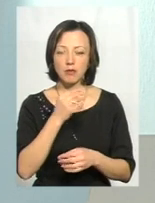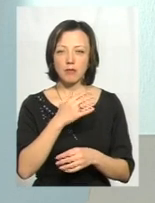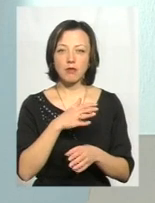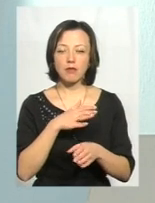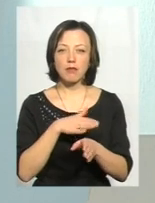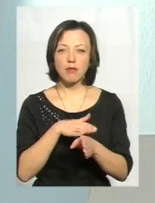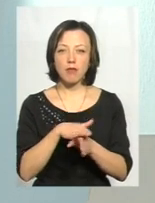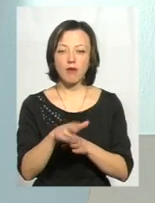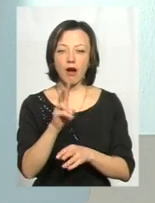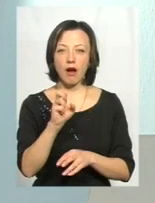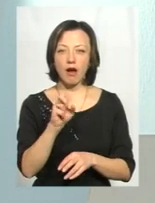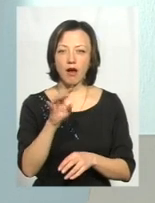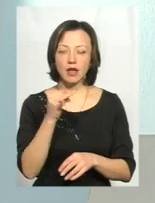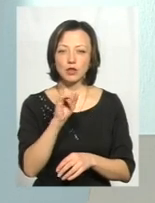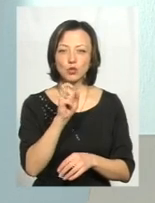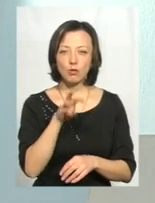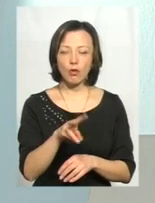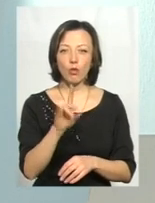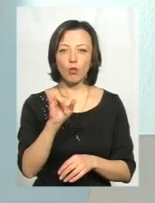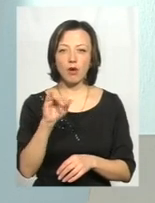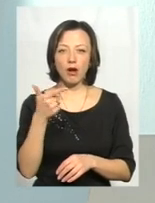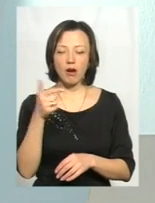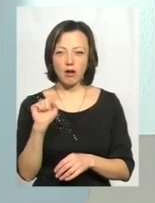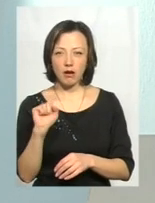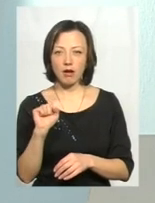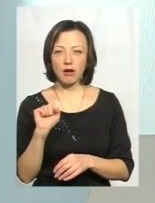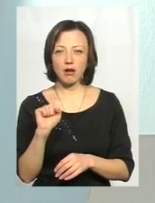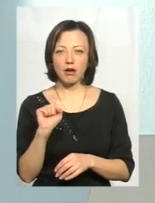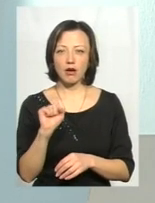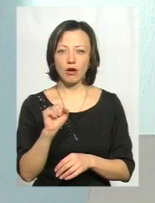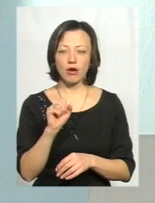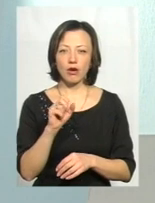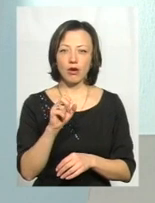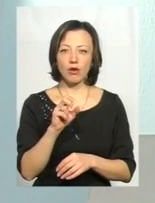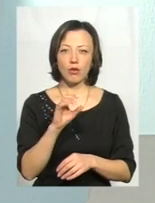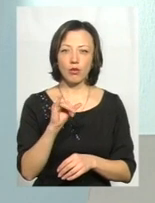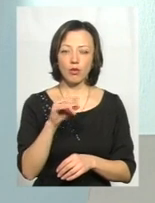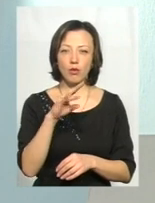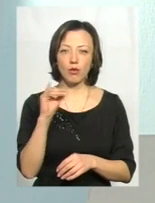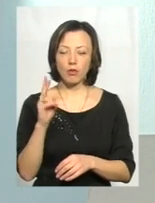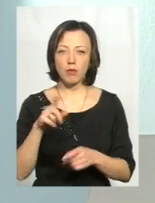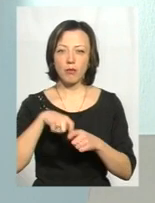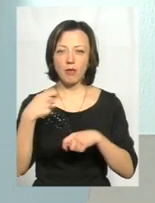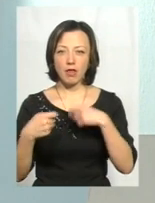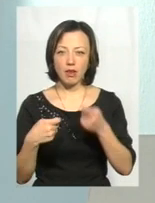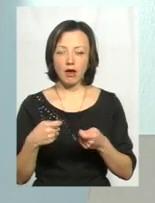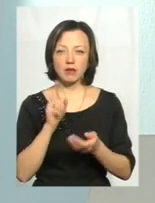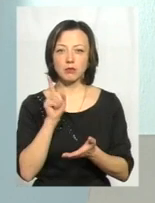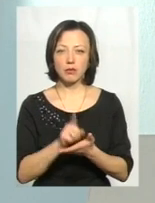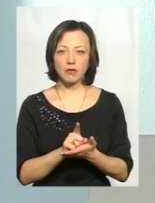калій. Це йде ізюм, курага, урюк, банани. Вона